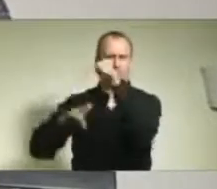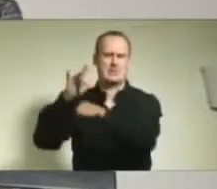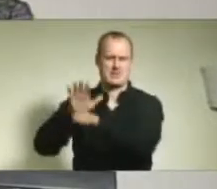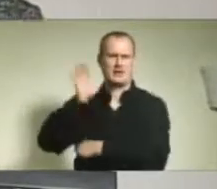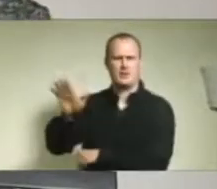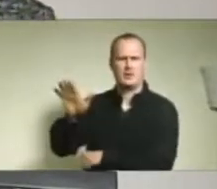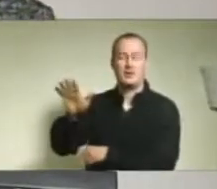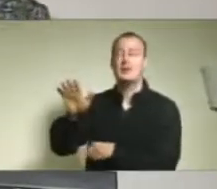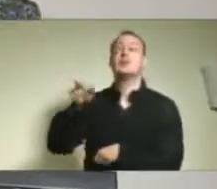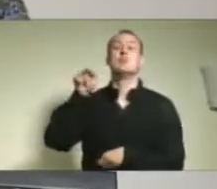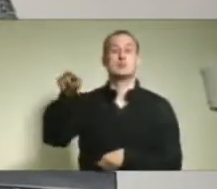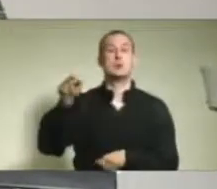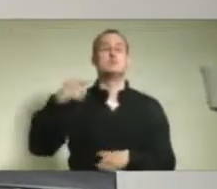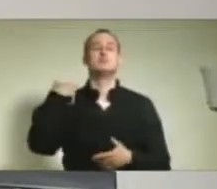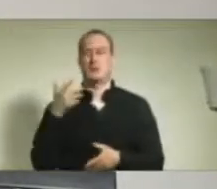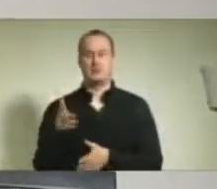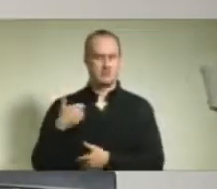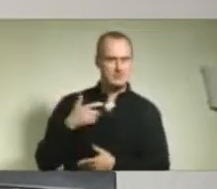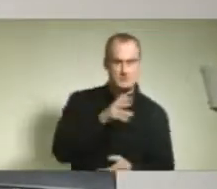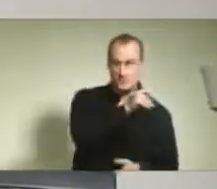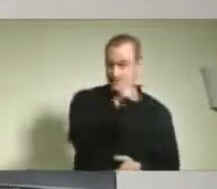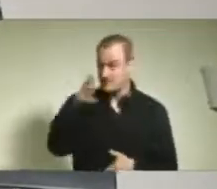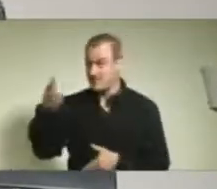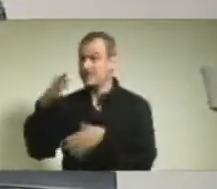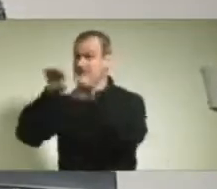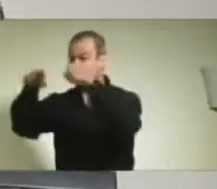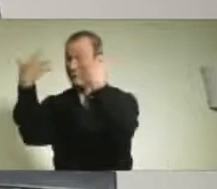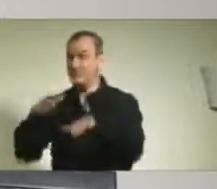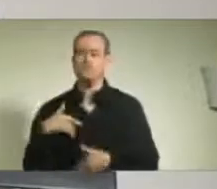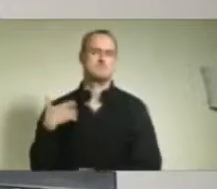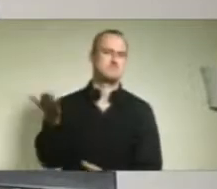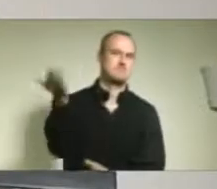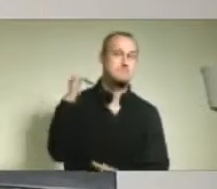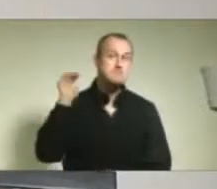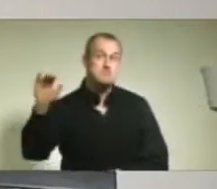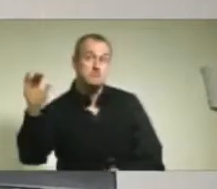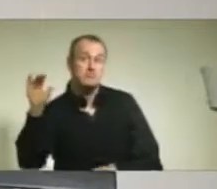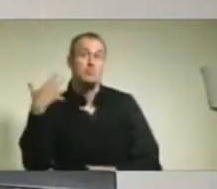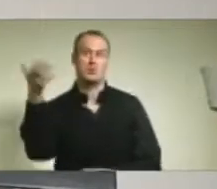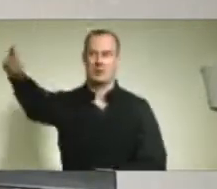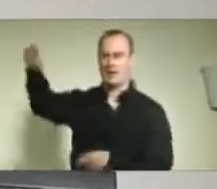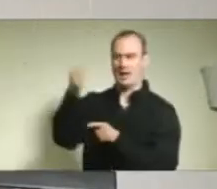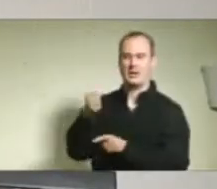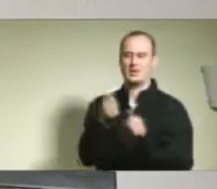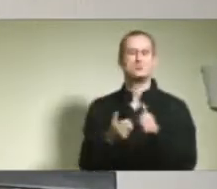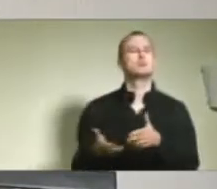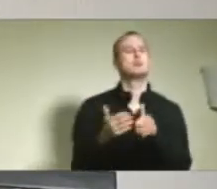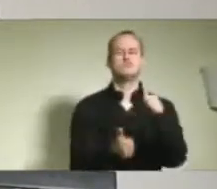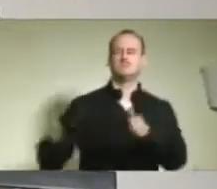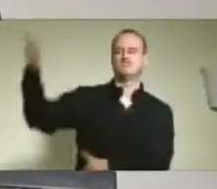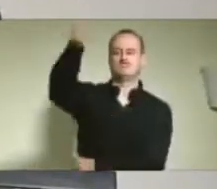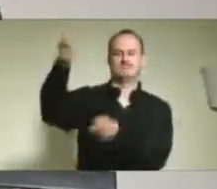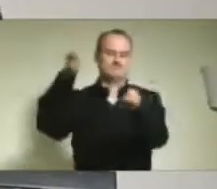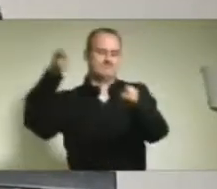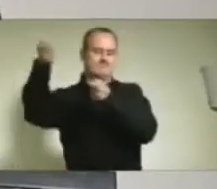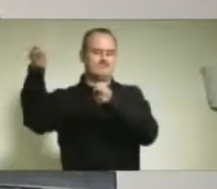postes de cadre supérieur dans l'entreprise. Donc cette nouvelle réforme qui est en train de se créer va